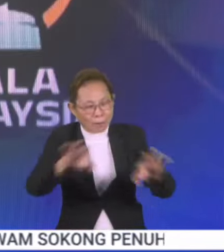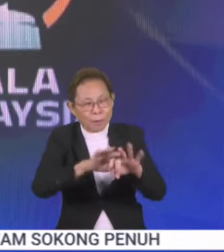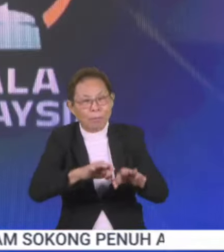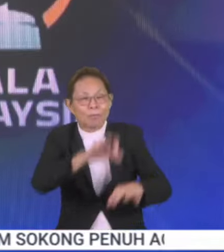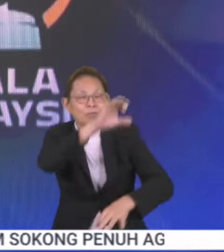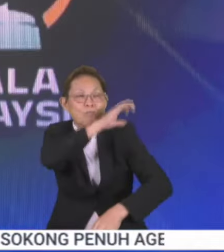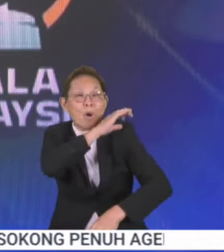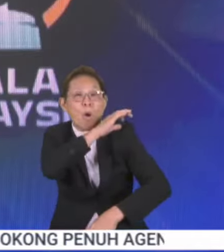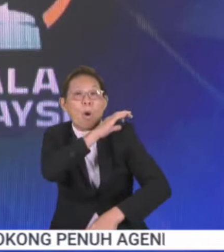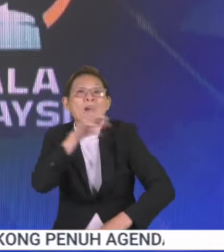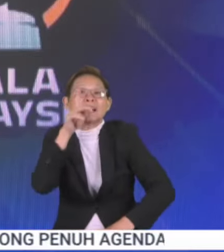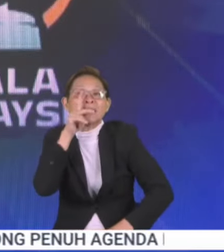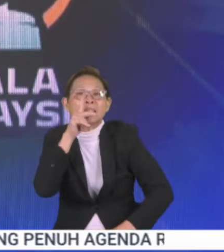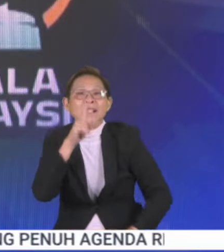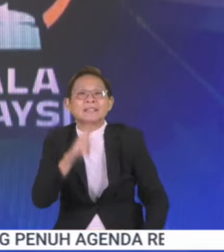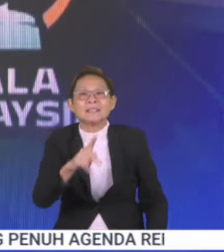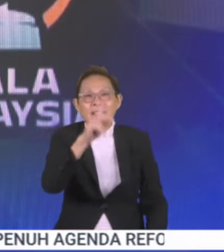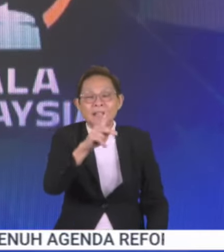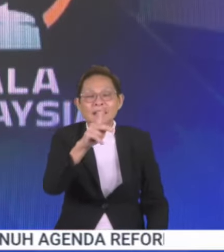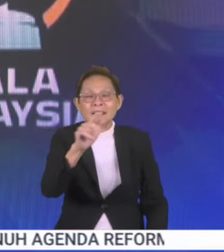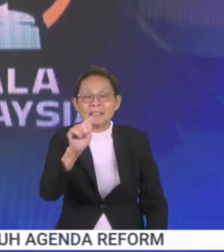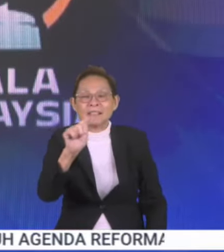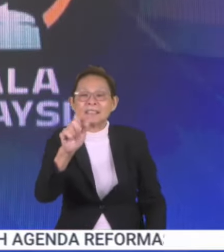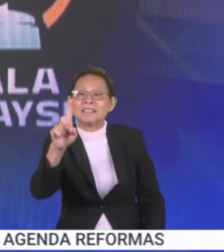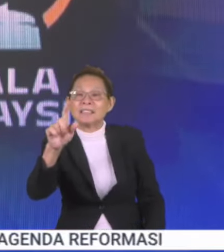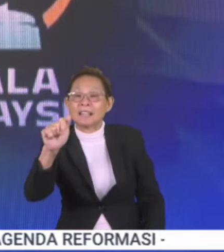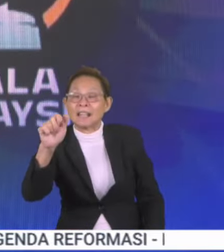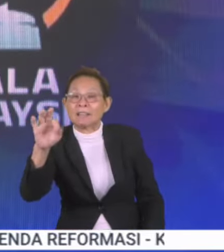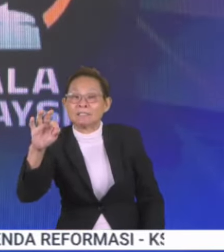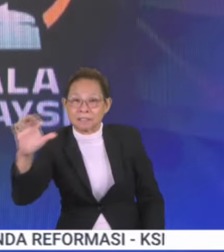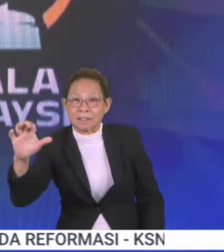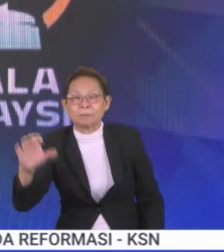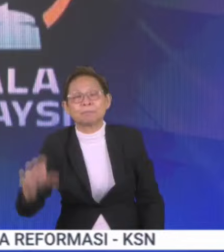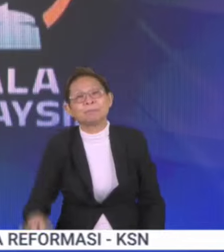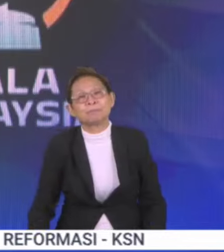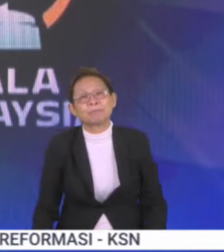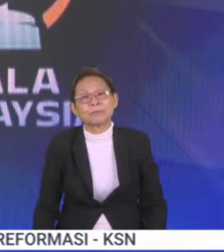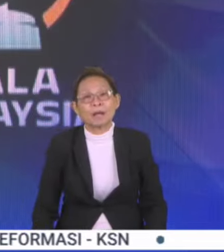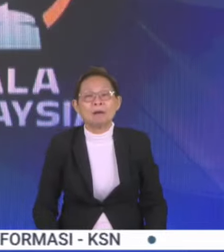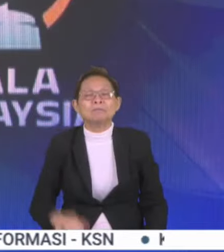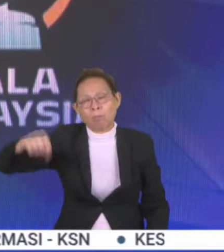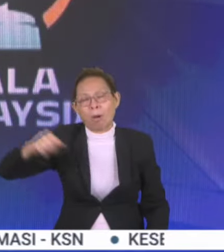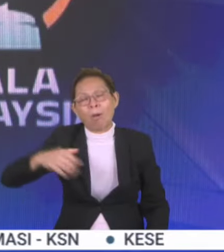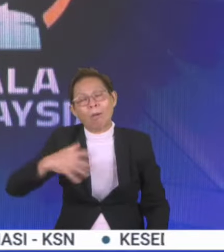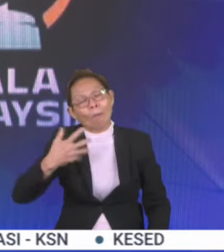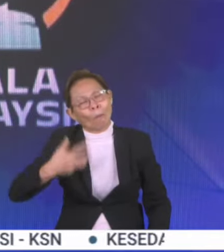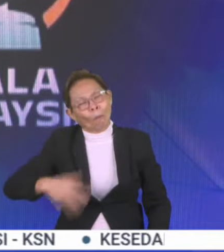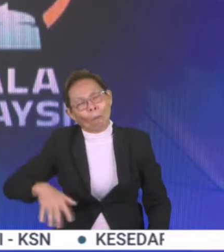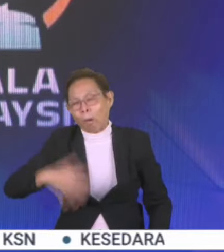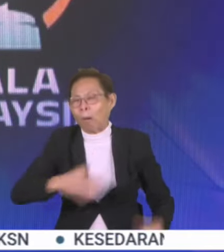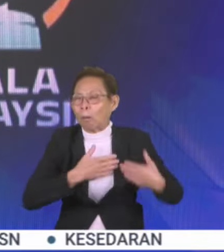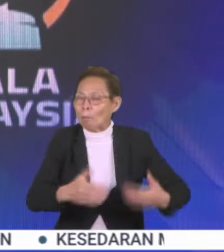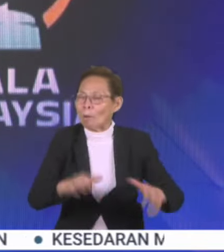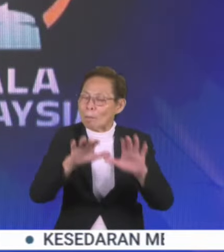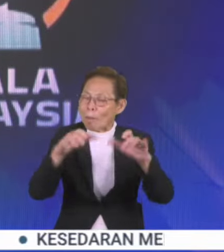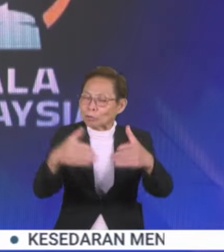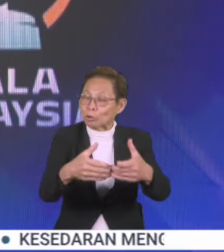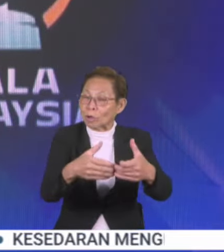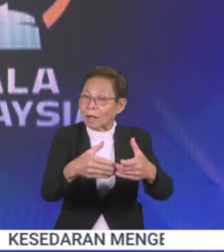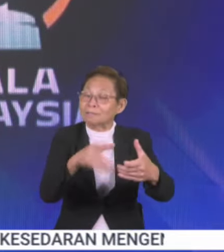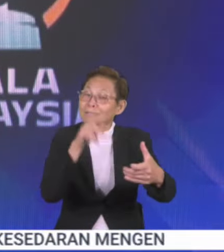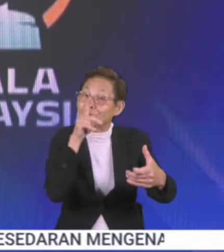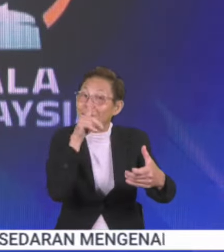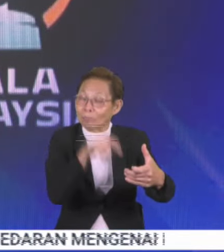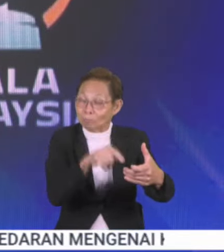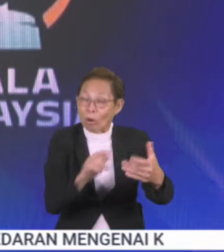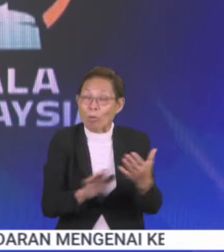pengendali Kedah Darul Aman FC, KDA FC, Muhammad Nafuzi Zain. Beliau akui terharu dengan komitmen pasukannya